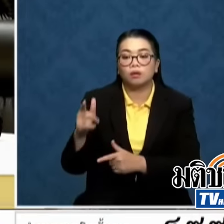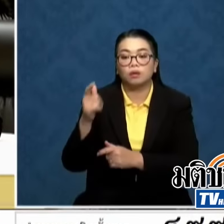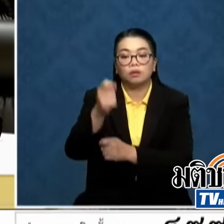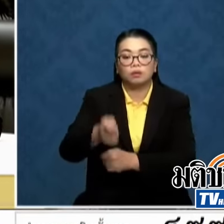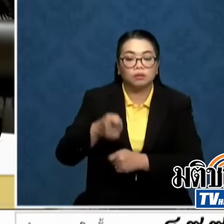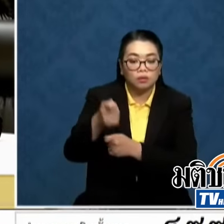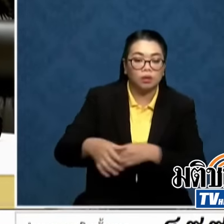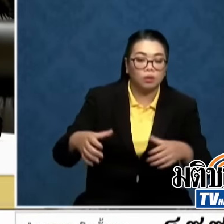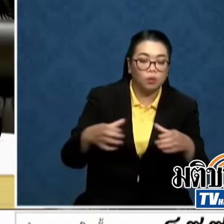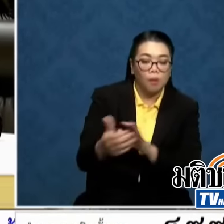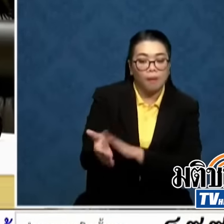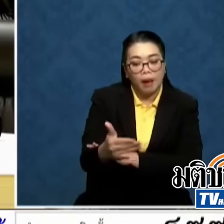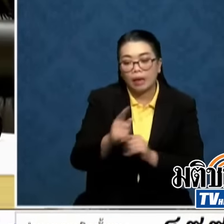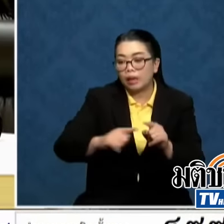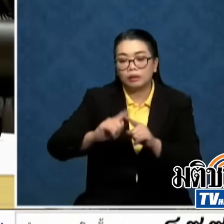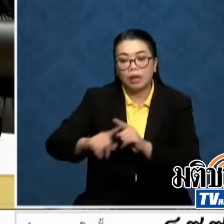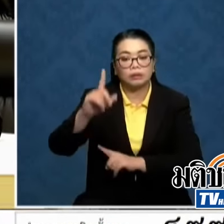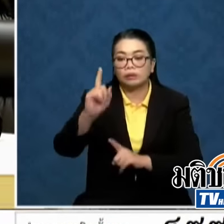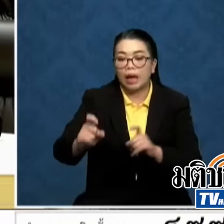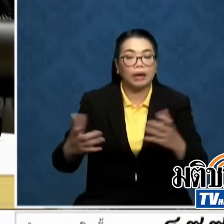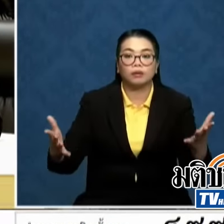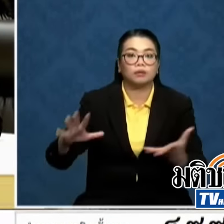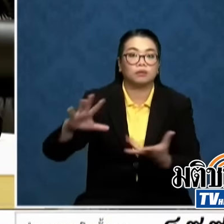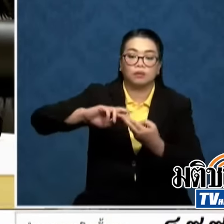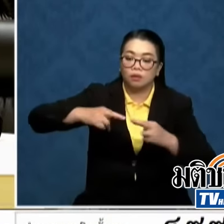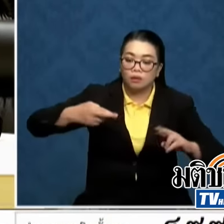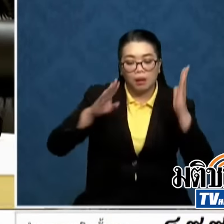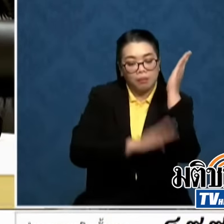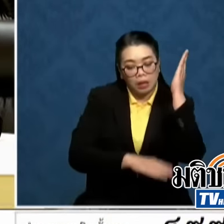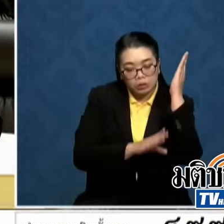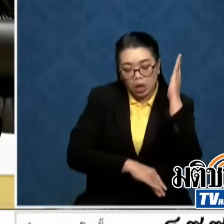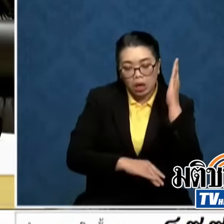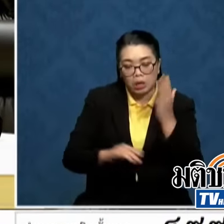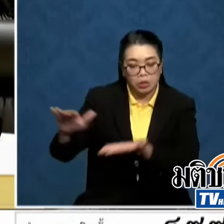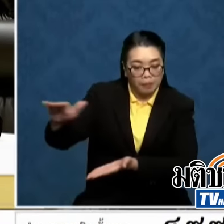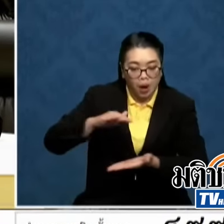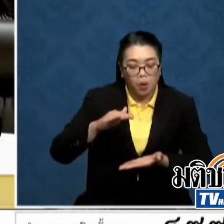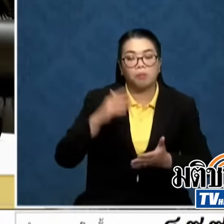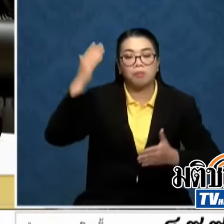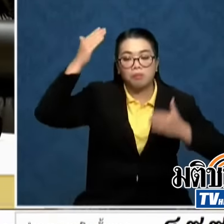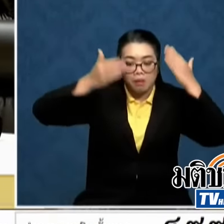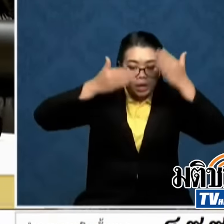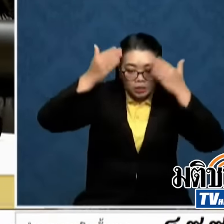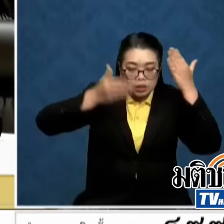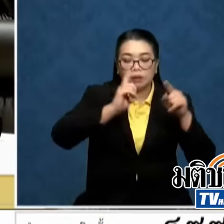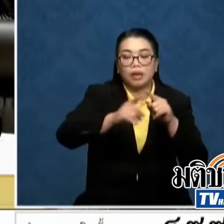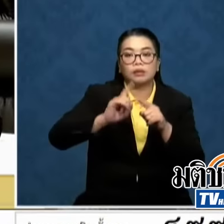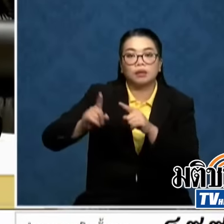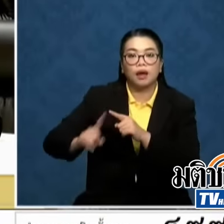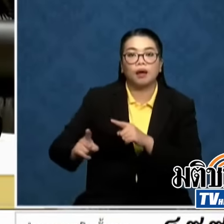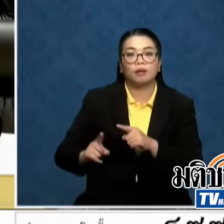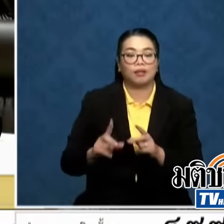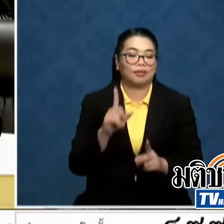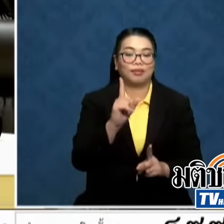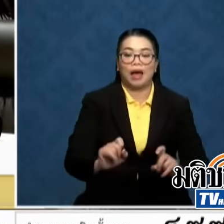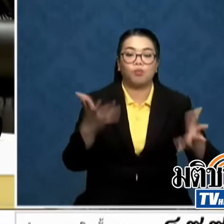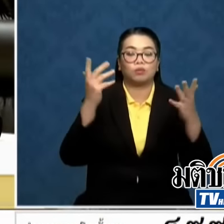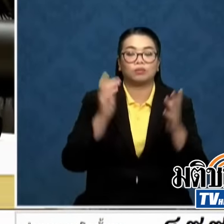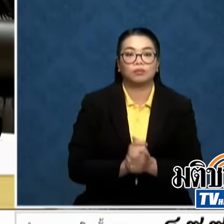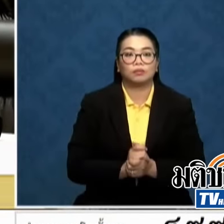ดปลาต่างๆที่นำเข้ามาภาคใต้ปลากระพงต้องนำเข้าจากมาเลเซียท่านดูข้อมูลได้ปลากระพง